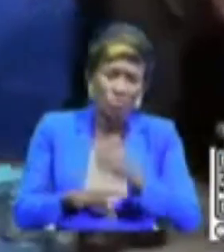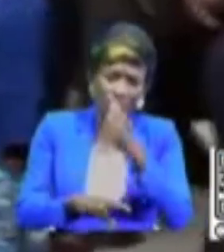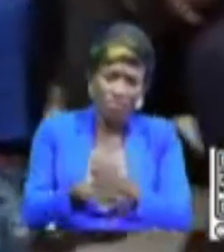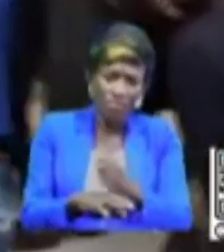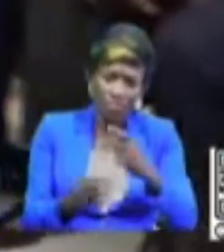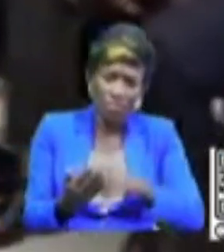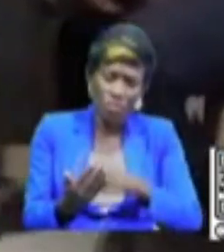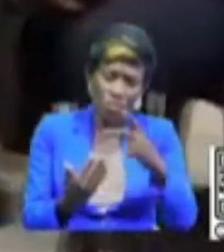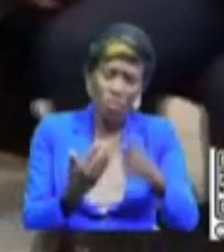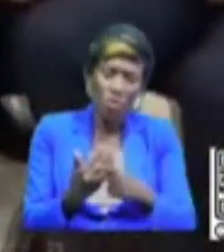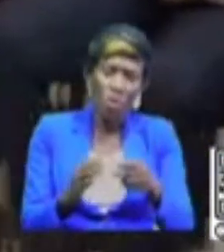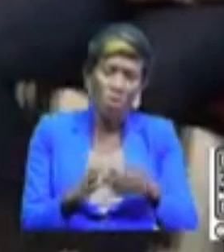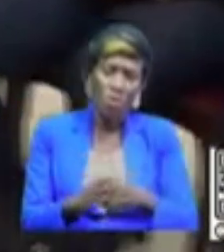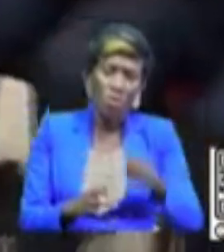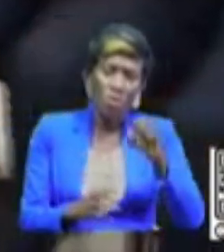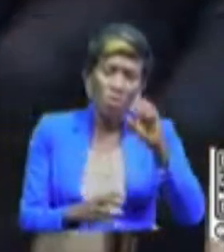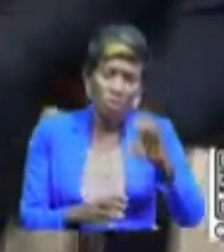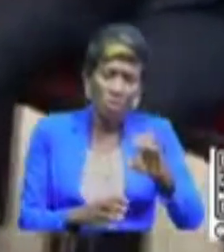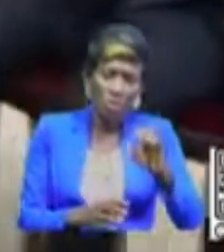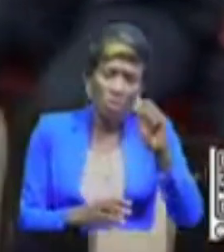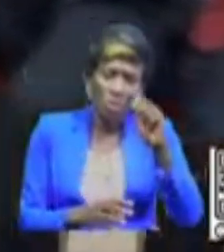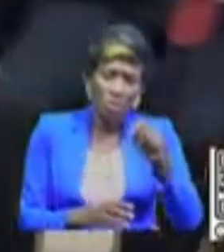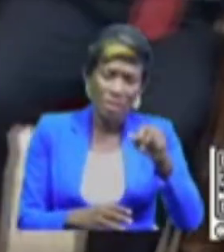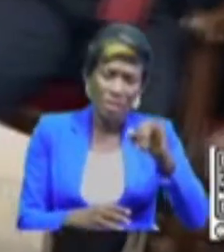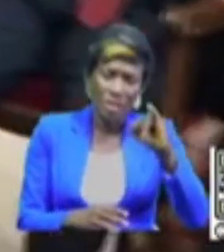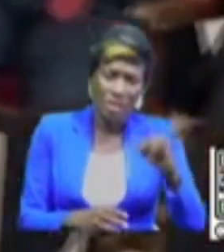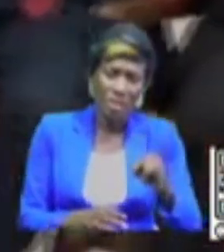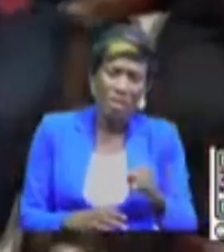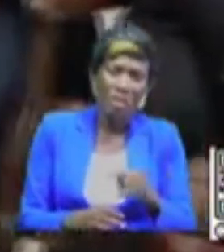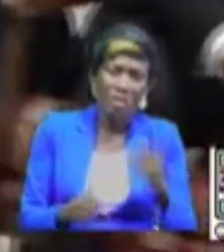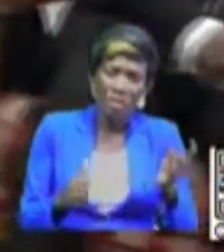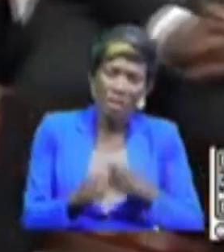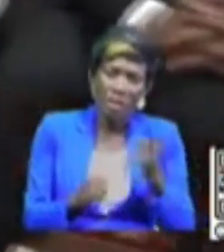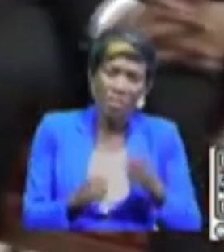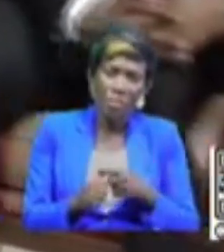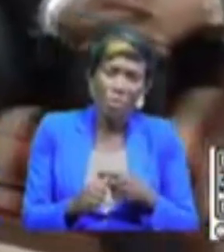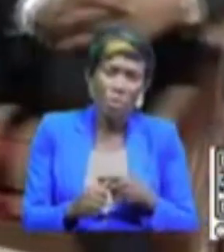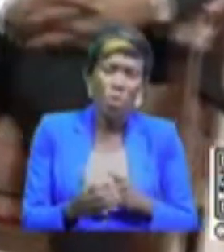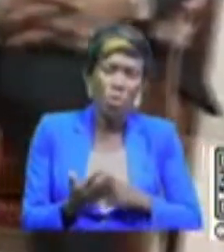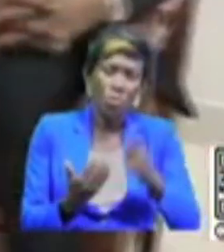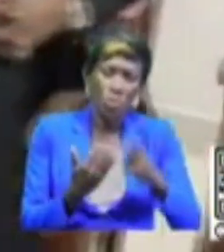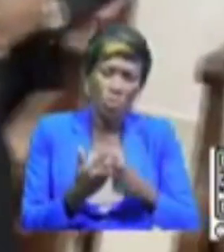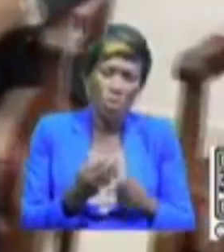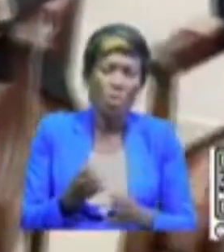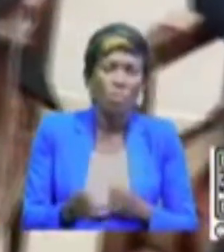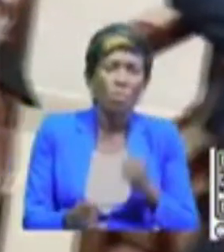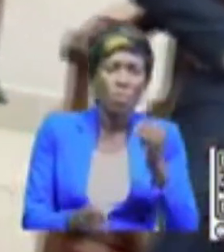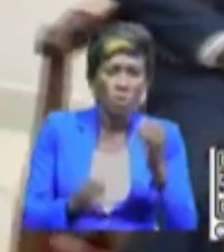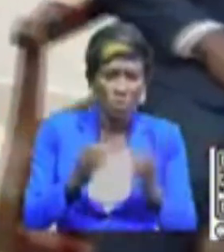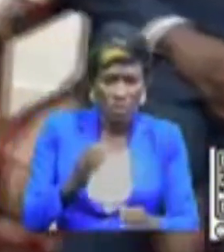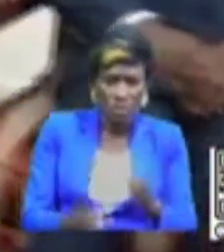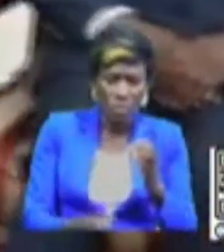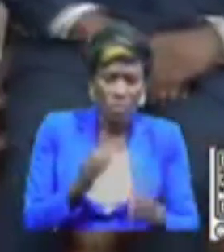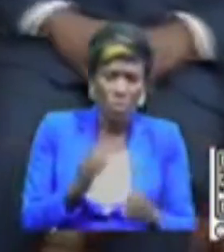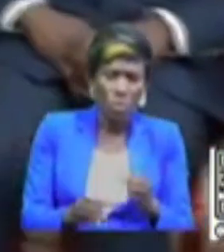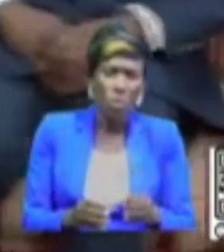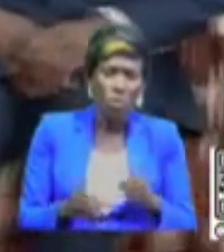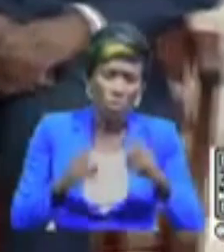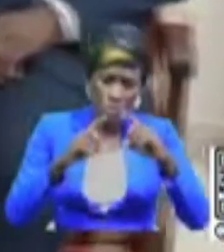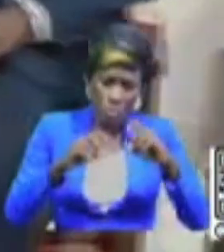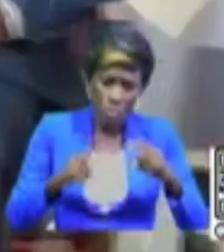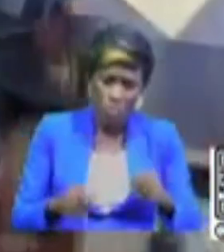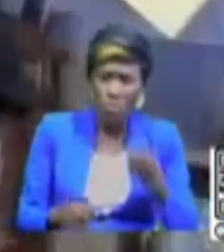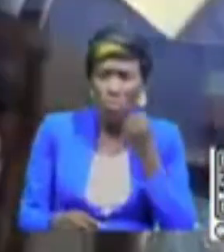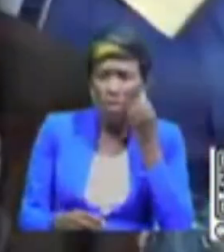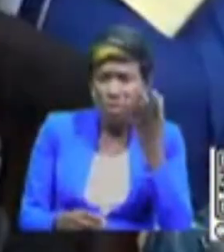du CTRI avec en prime le projet de constitutionnalité présentement examiné au Parlement et le référendum qui pointe à